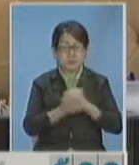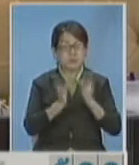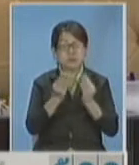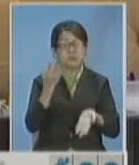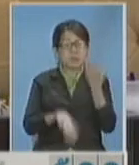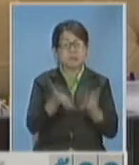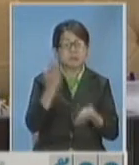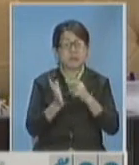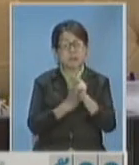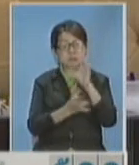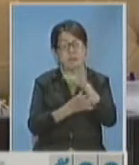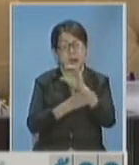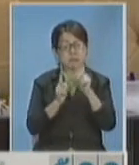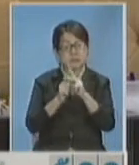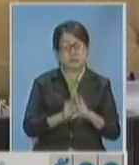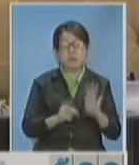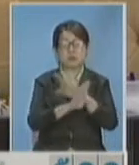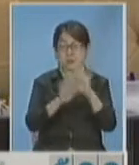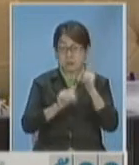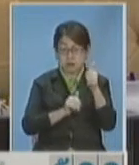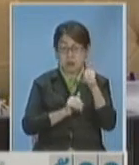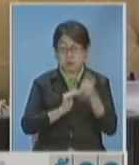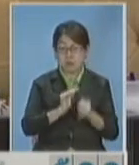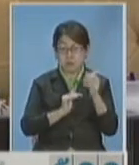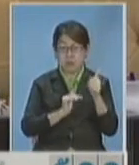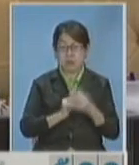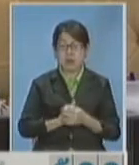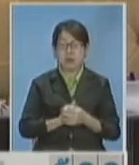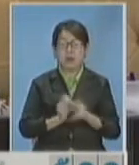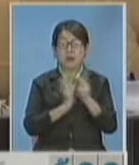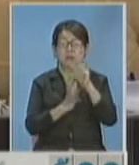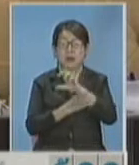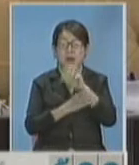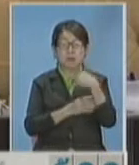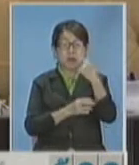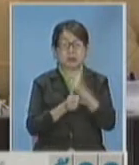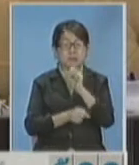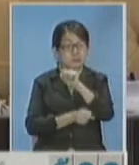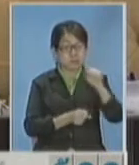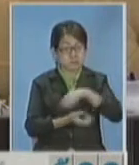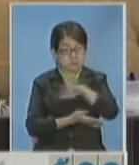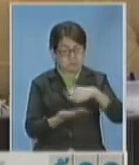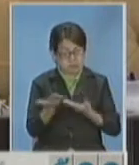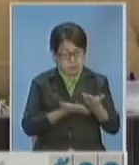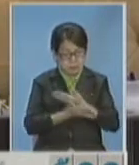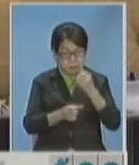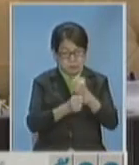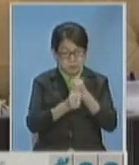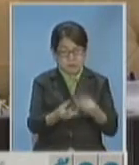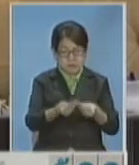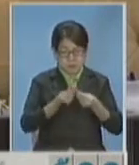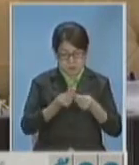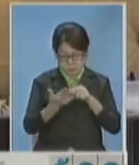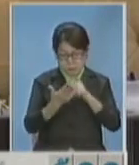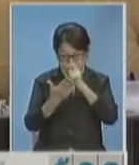าก็อย่างนั้นก็จบกติกาท่านเป็นคนร่างขึ้นมาเองครับให้ผมดำเนินการตามข้อบังคับผมก็ด